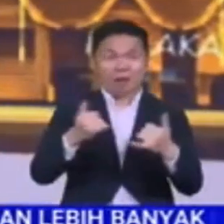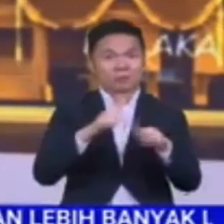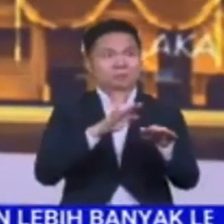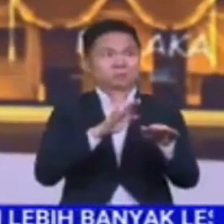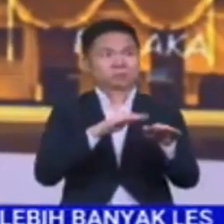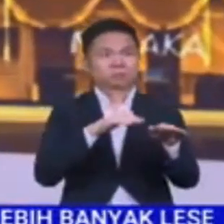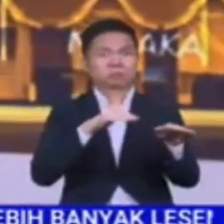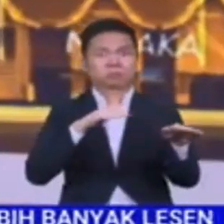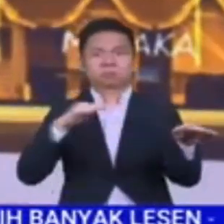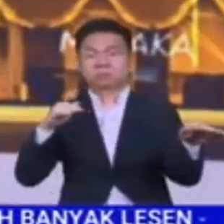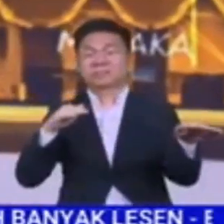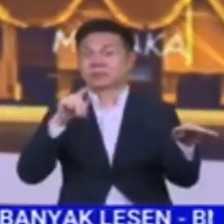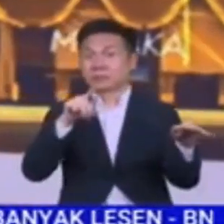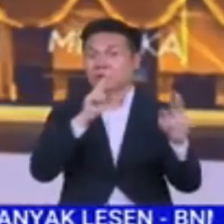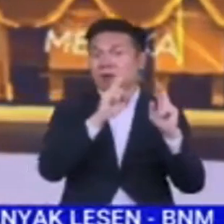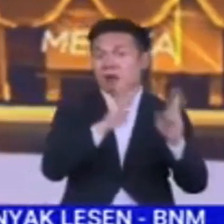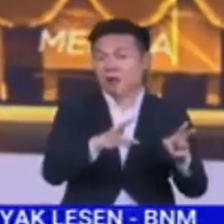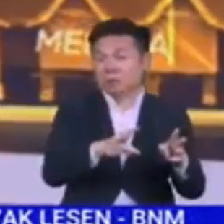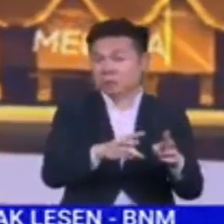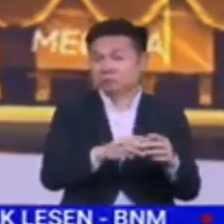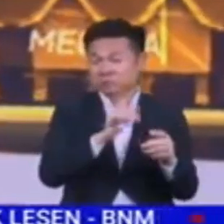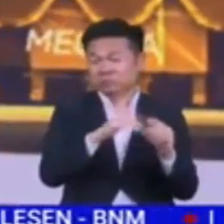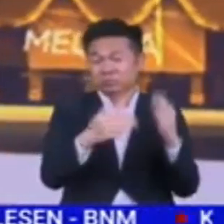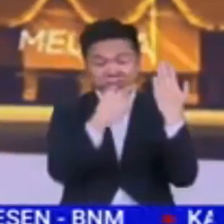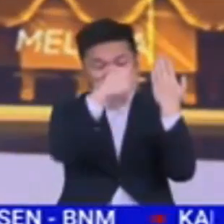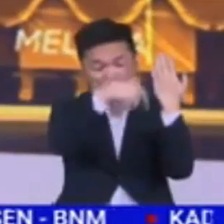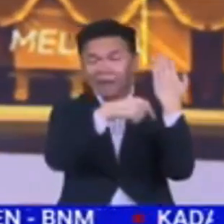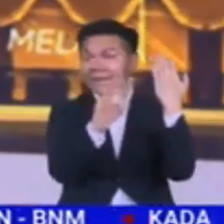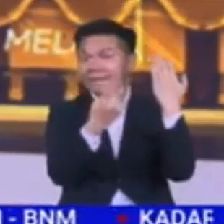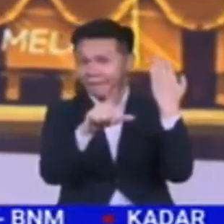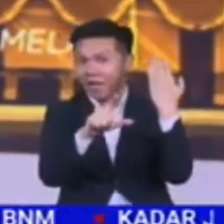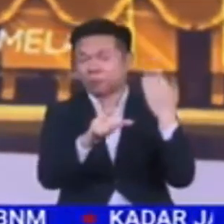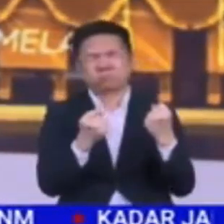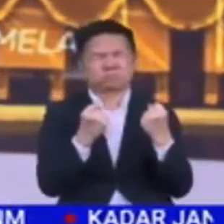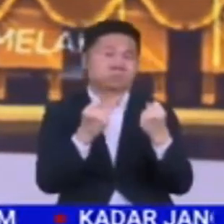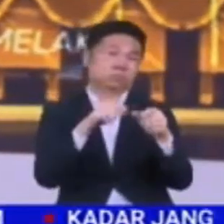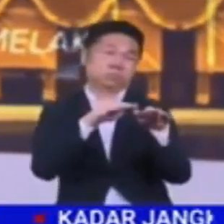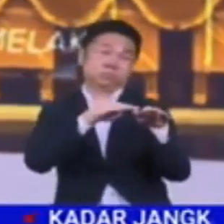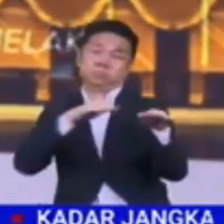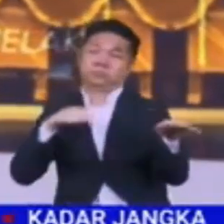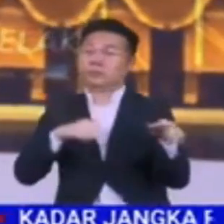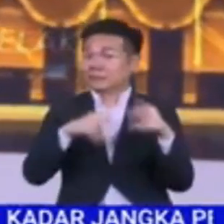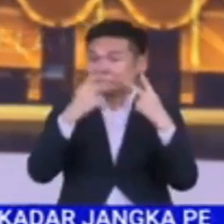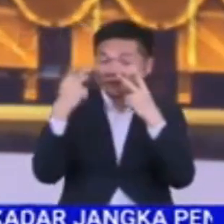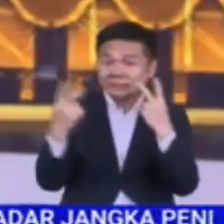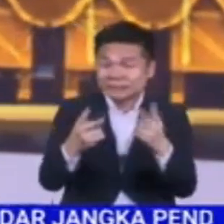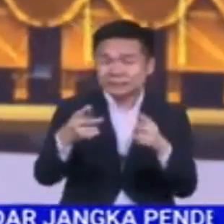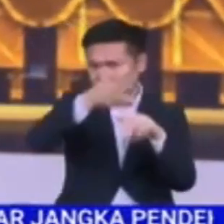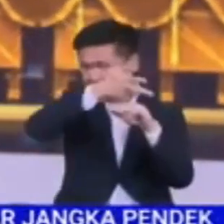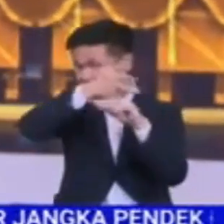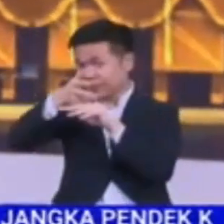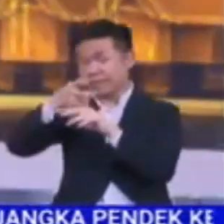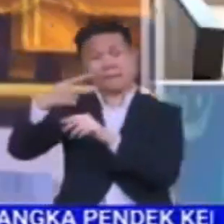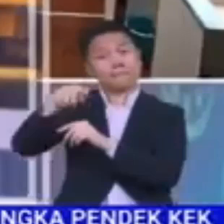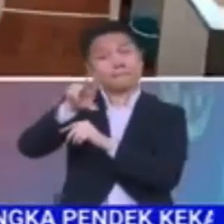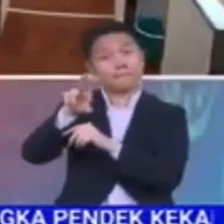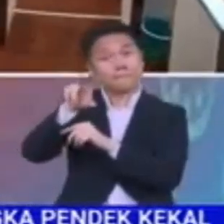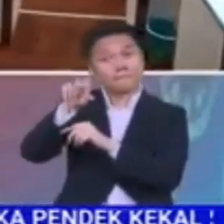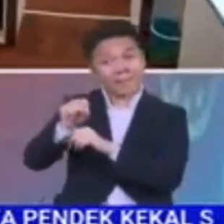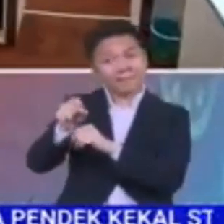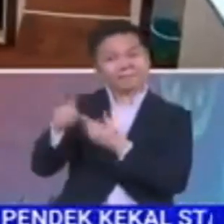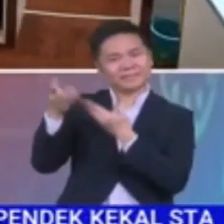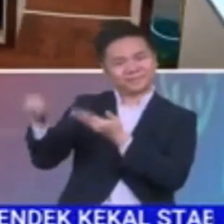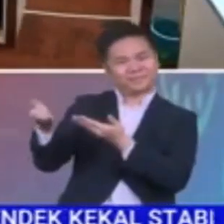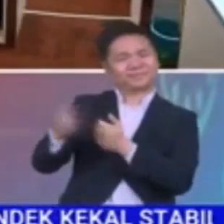kenderaan semakin meningkat di lebuh raya yang menghala ke ibu negara. Untuk perkembangan lebuh raya utama di bawah seliaan Plus Malaysia Berhad